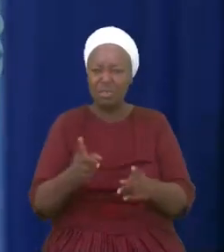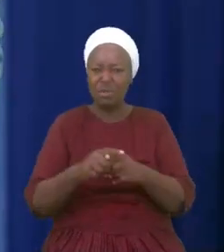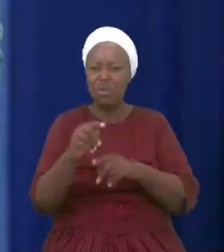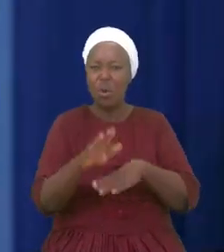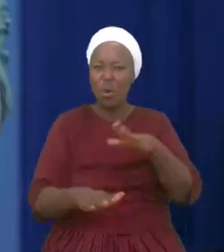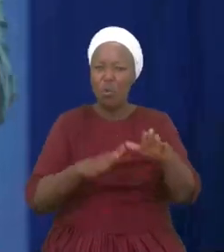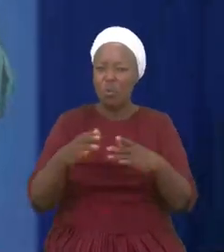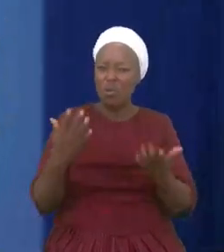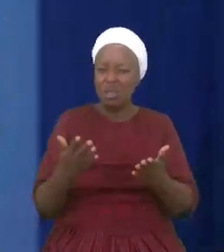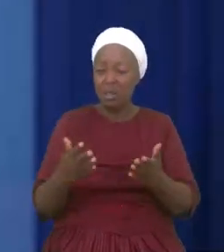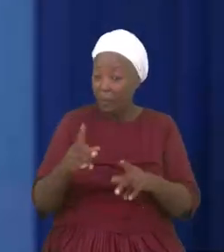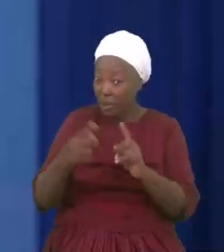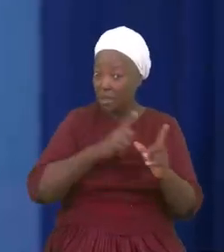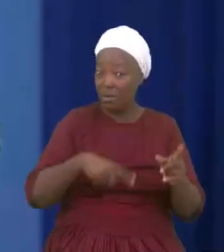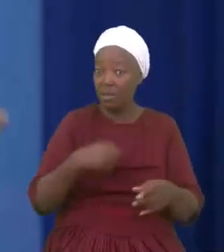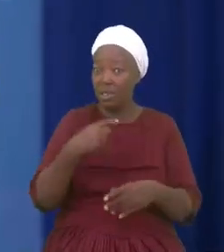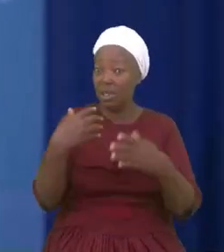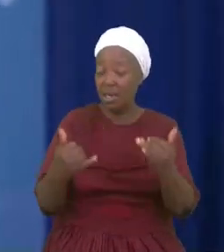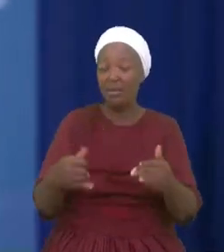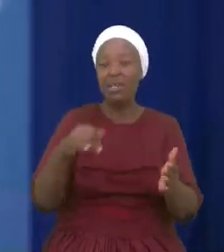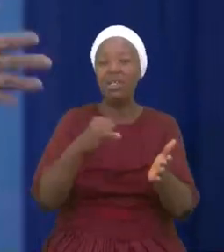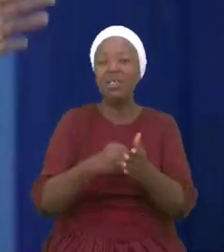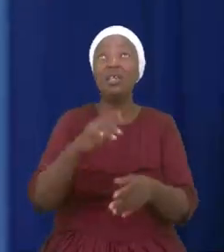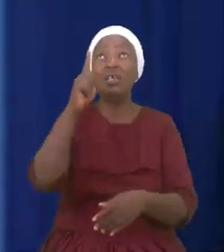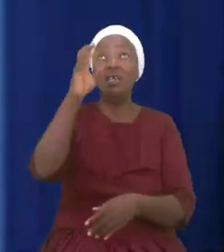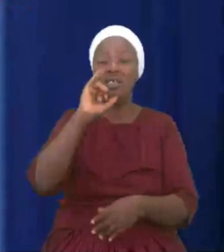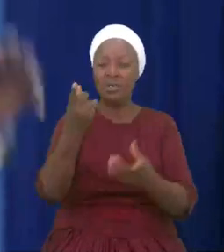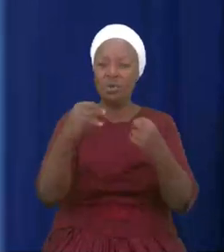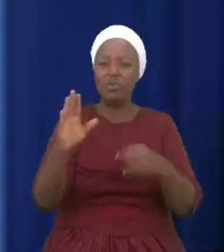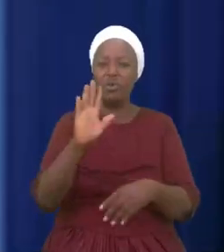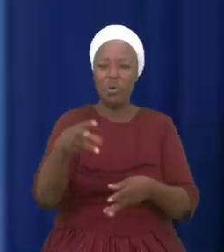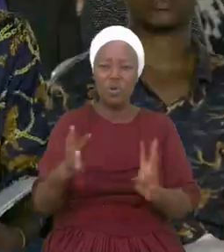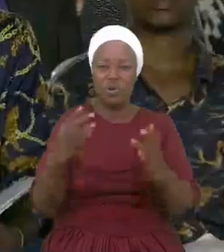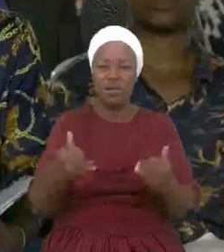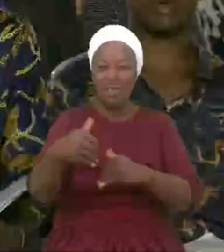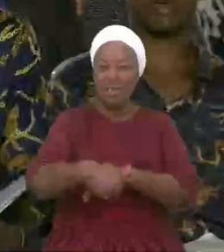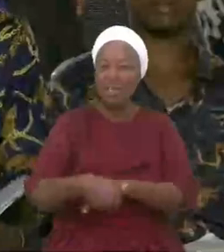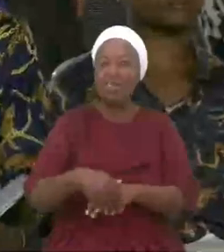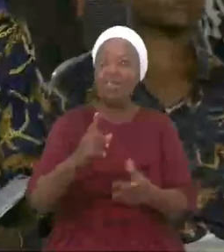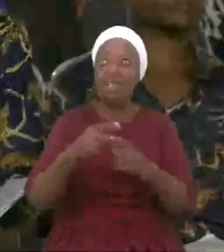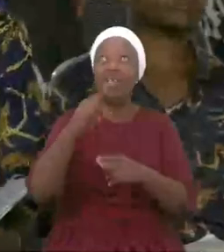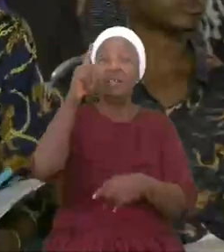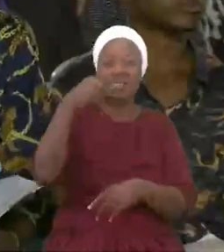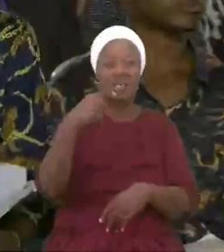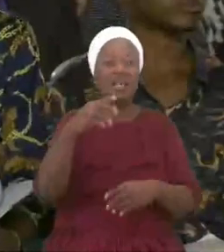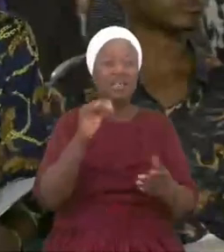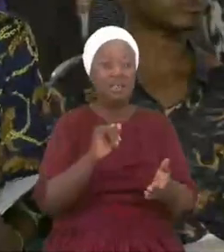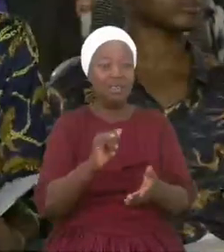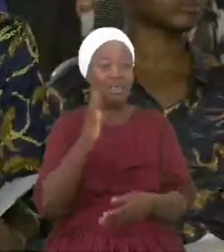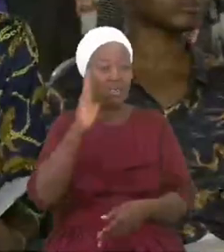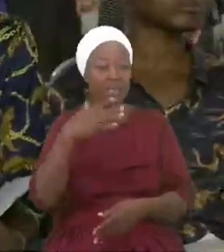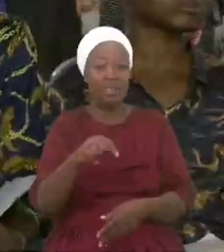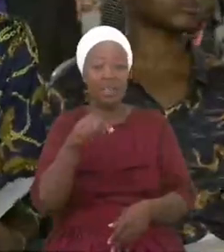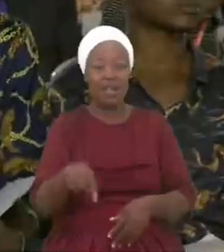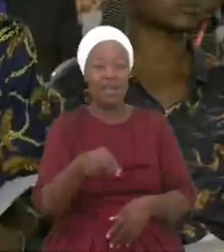les jambes les pieds des autres pour courir il faut comprendre que tu dois utiliser tes propres pieds et le Seigneur dit que cela va